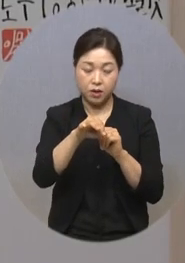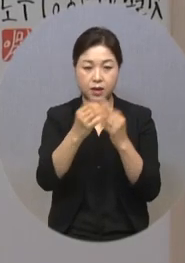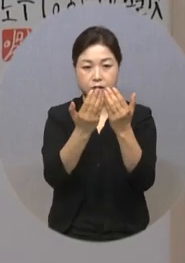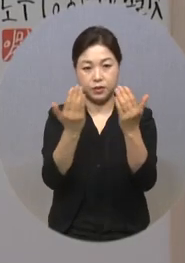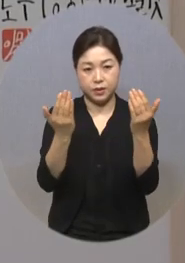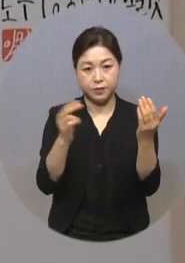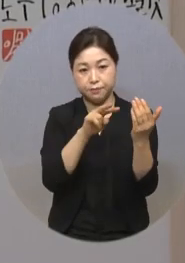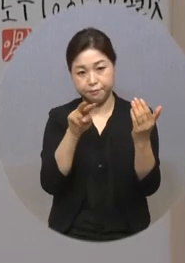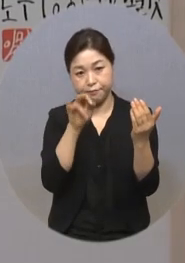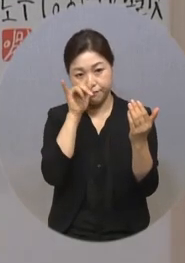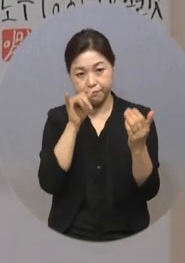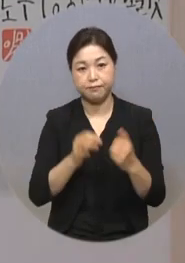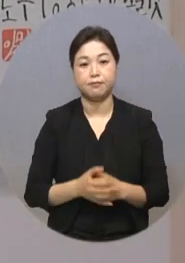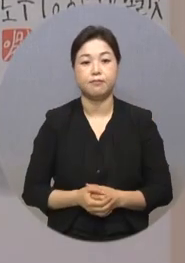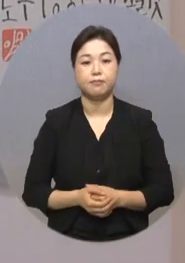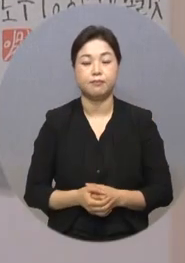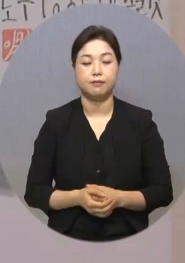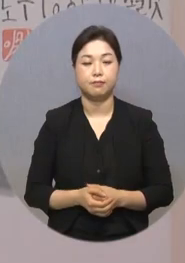있습니다